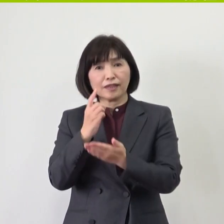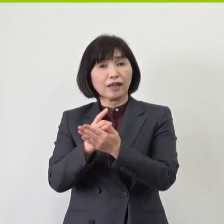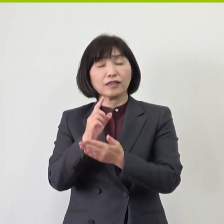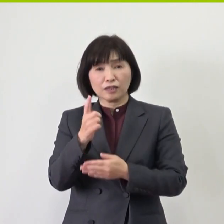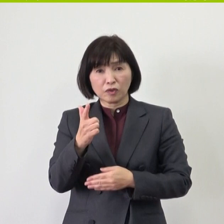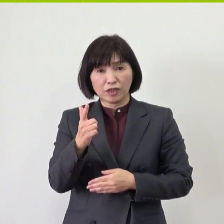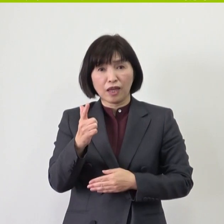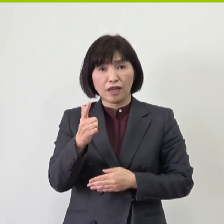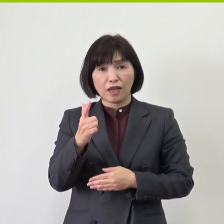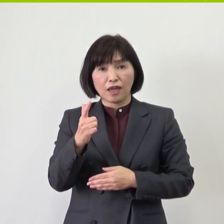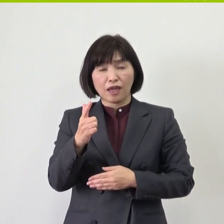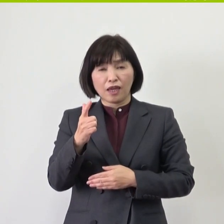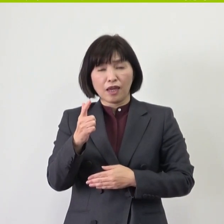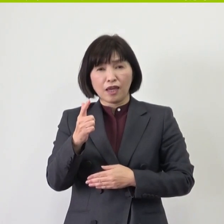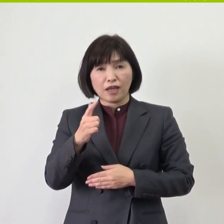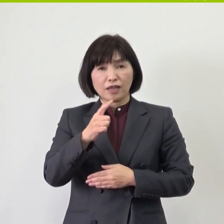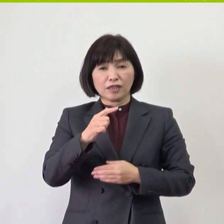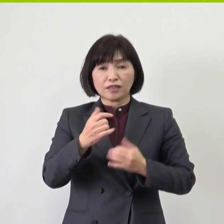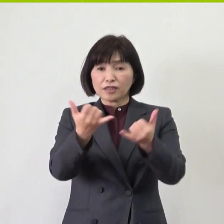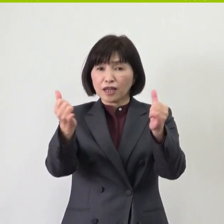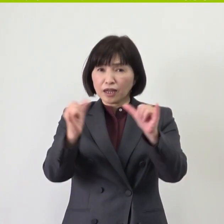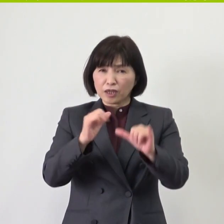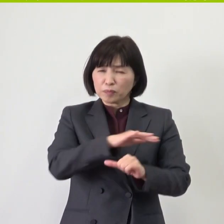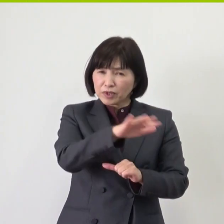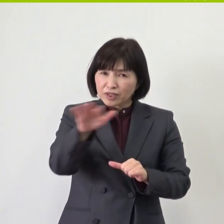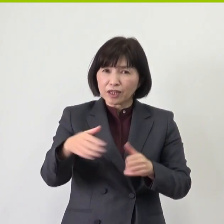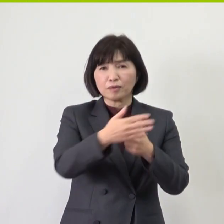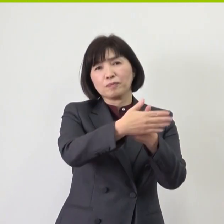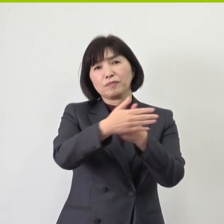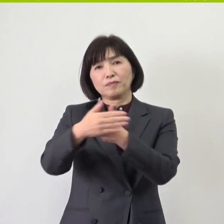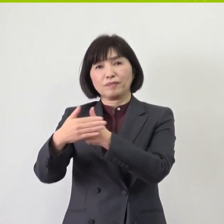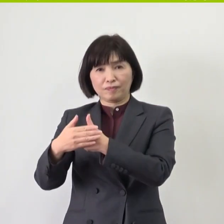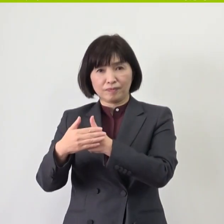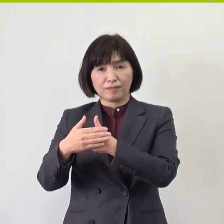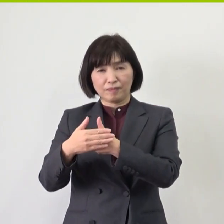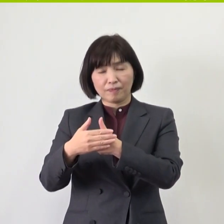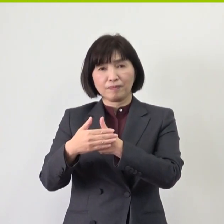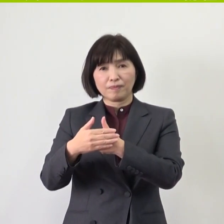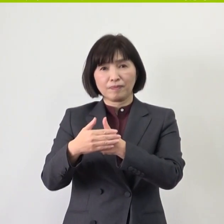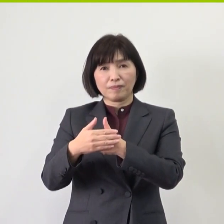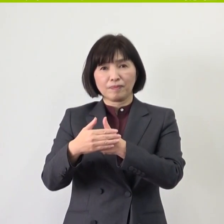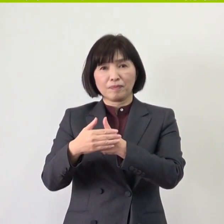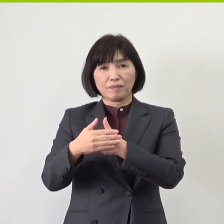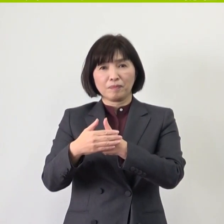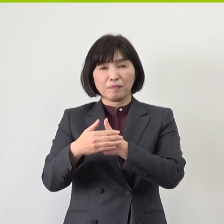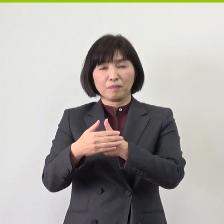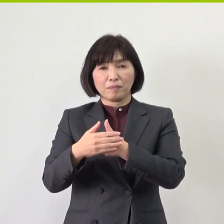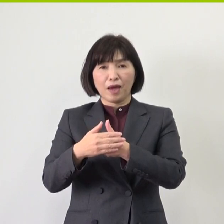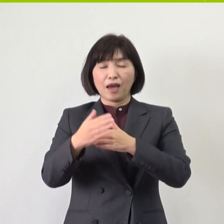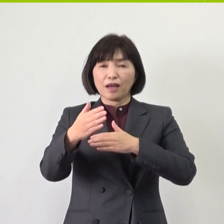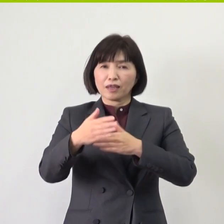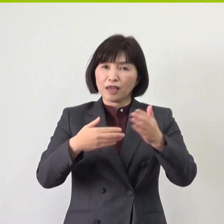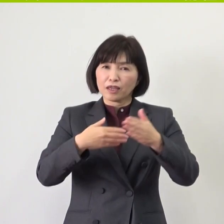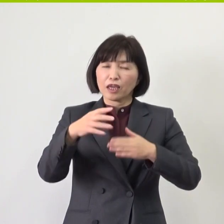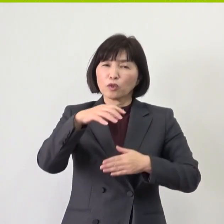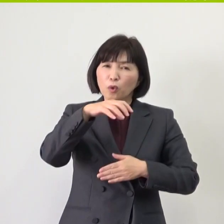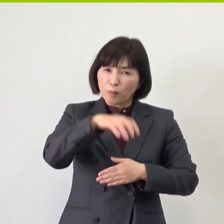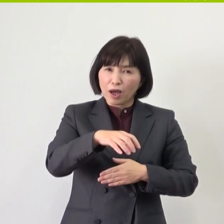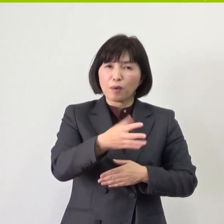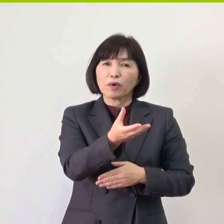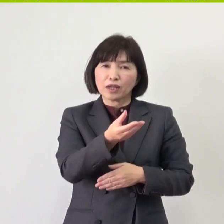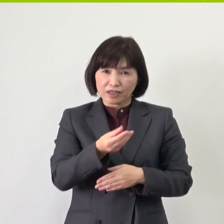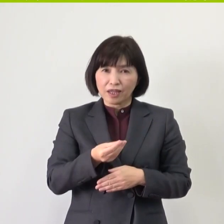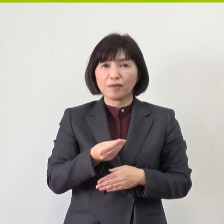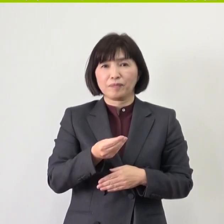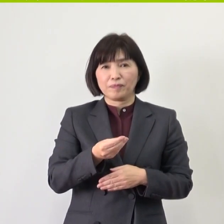て、社会のあらゆる人たちに力を貸していただき、知恵を貸していただき、また体験や経験の場をお貸しをい